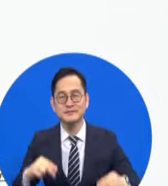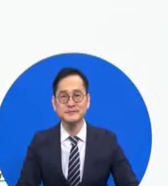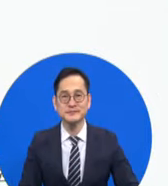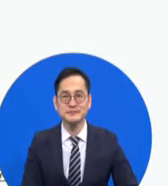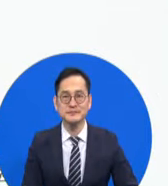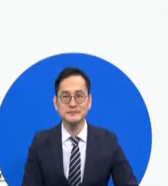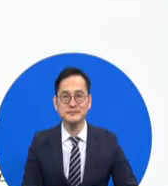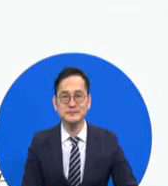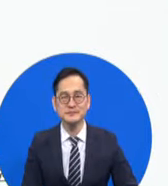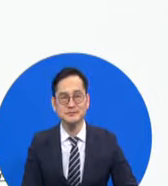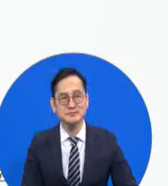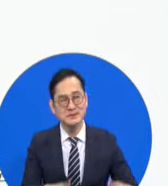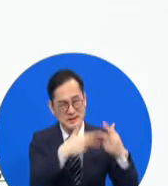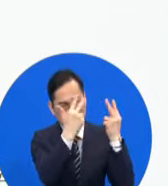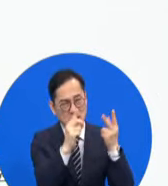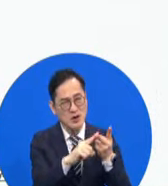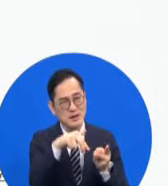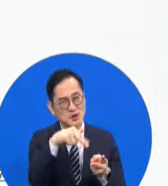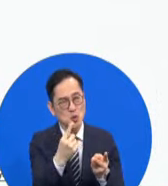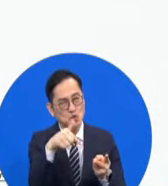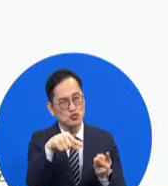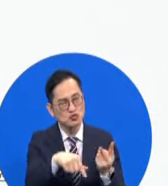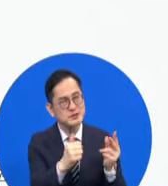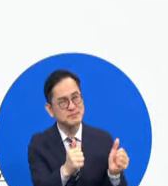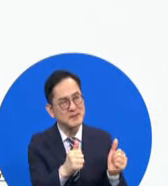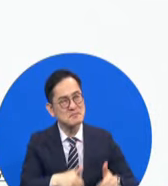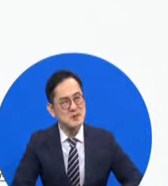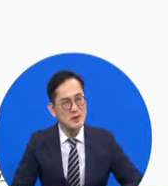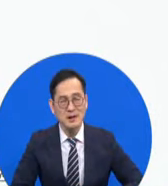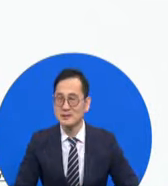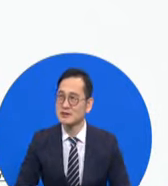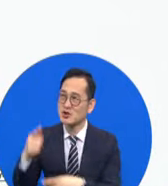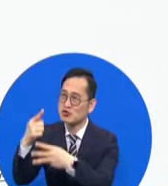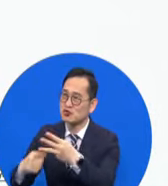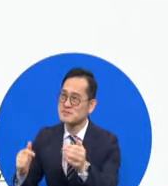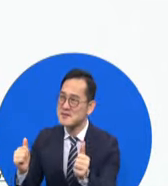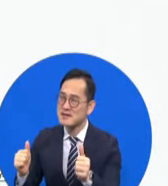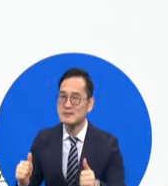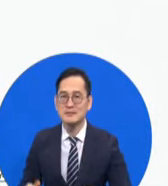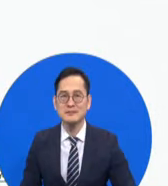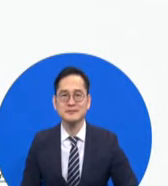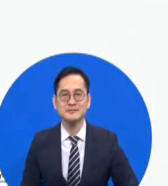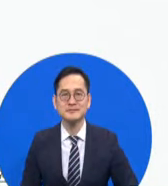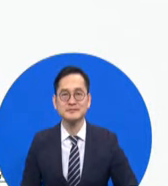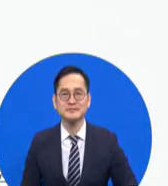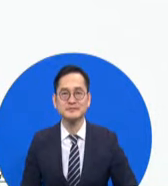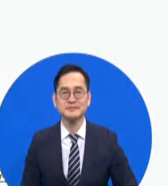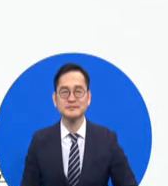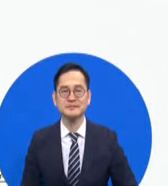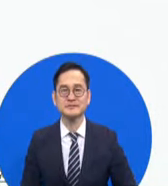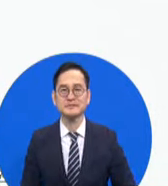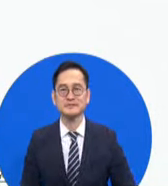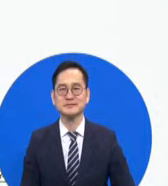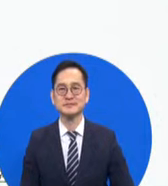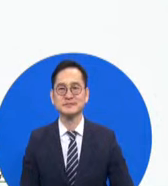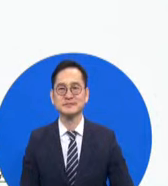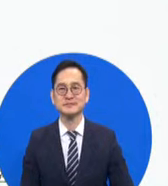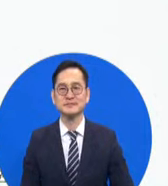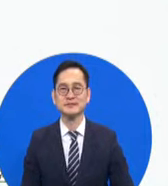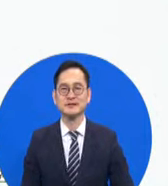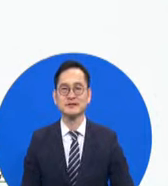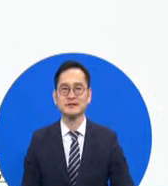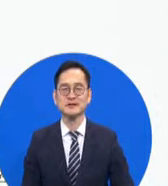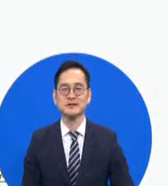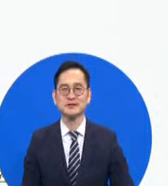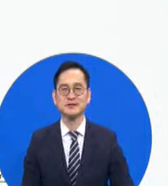2조 심판해야 된다라는 한동훈 비대위원장. 현 정권을 심판해야 된다라는 이재명 대표. 과연 양당